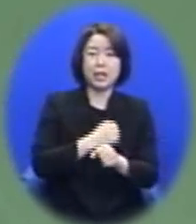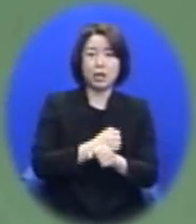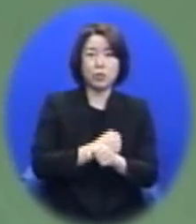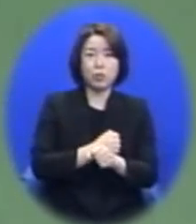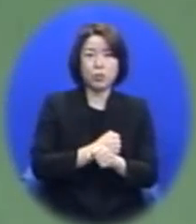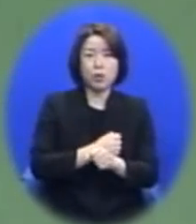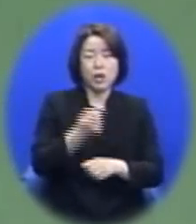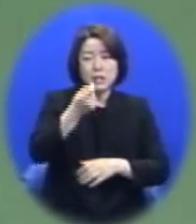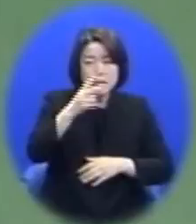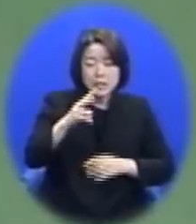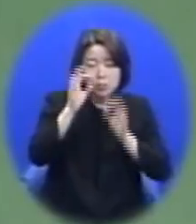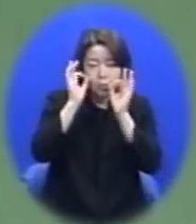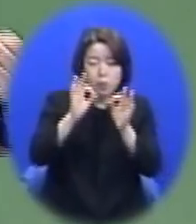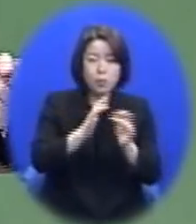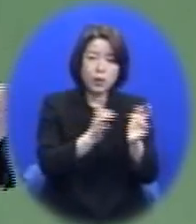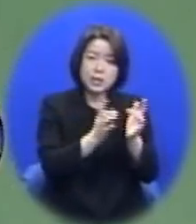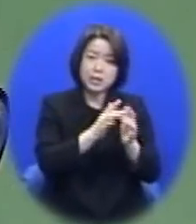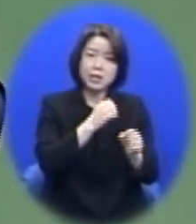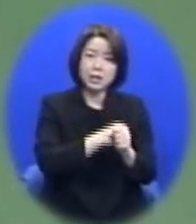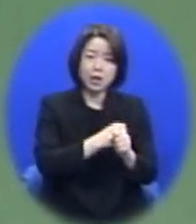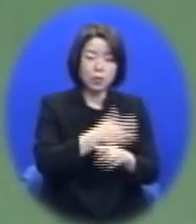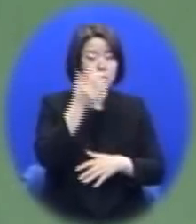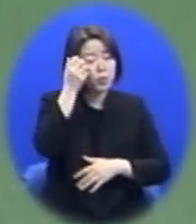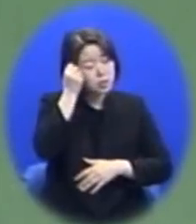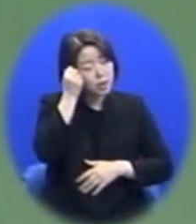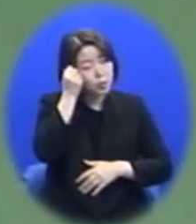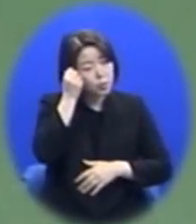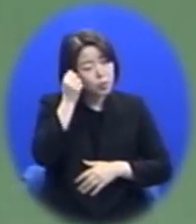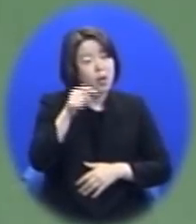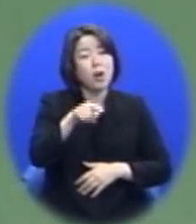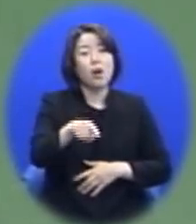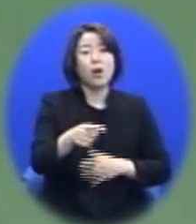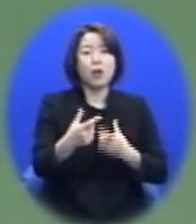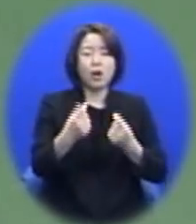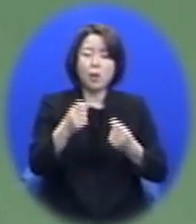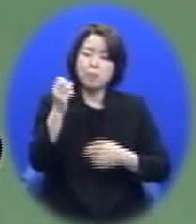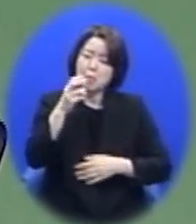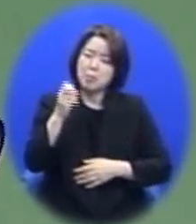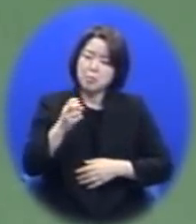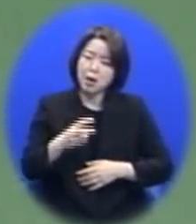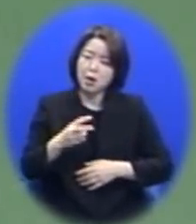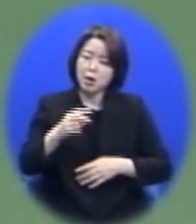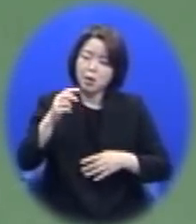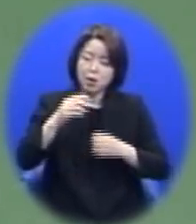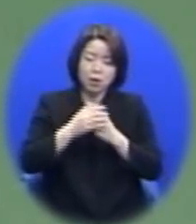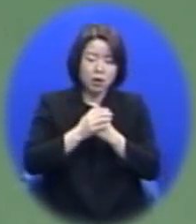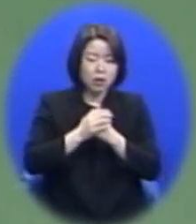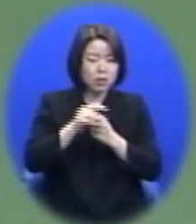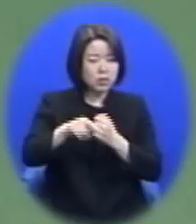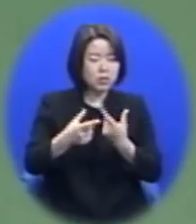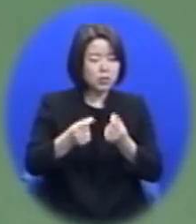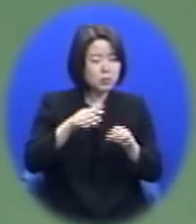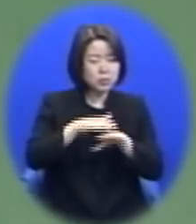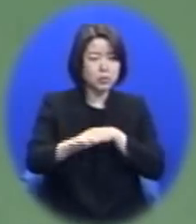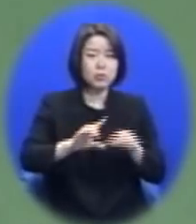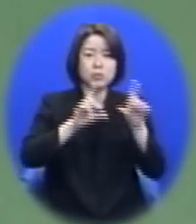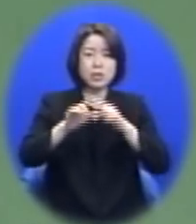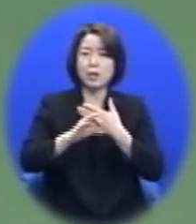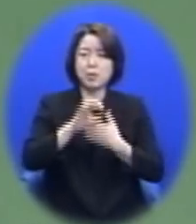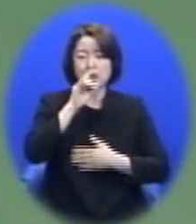보고 인터넷 하고 그리고 자고 이렇게만 살면 안 됩니다. 하나님은 내가 혼자 있을 때 나를 만나러 오세요.